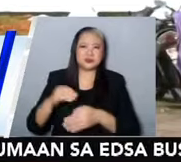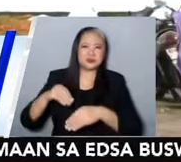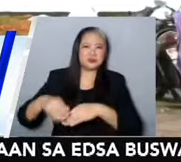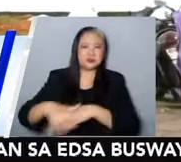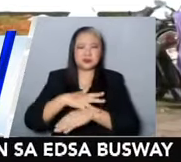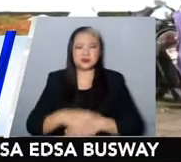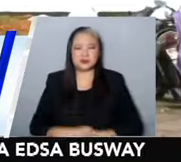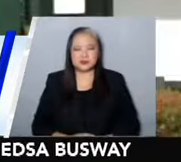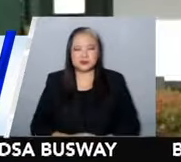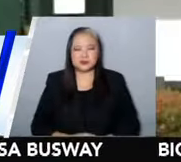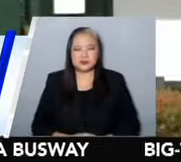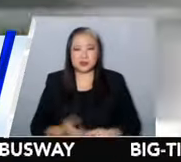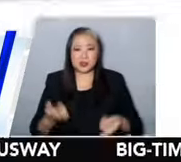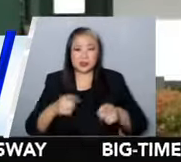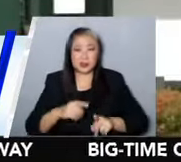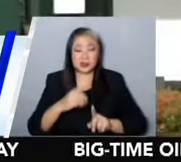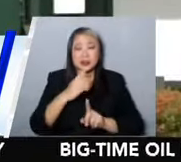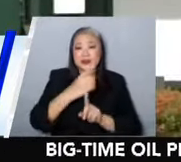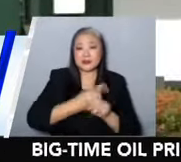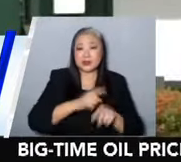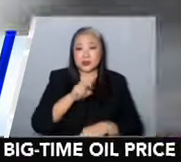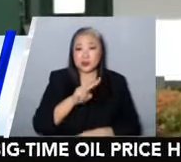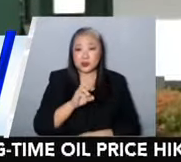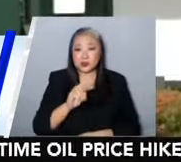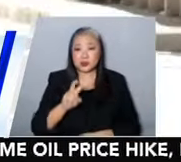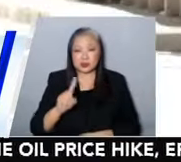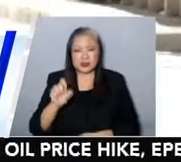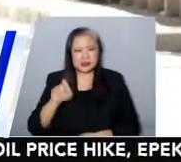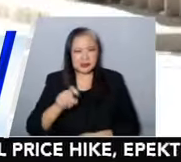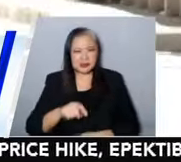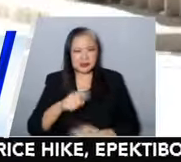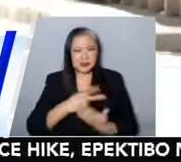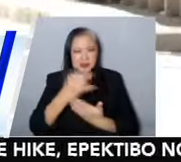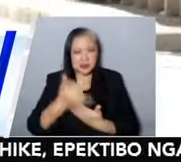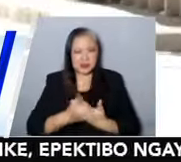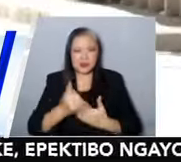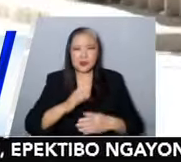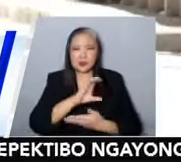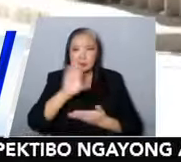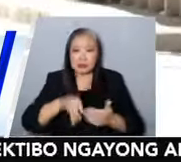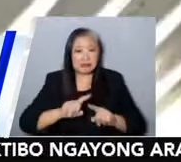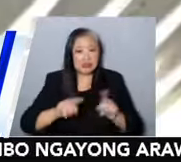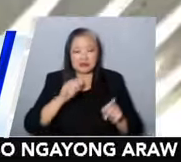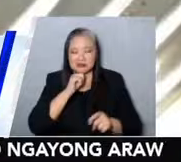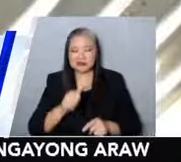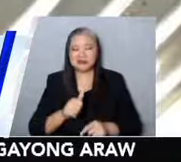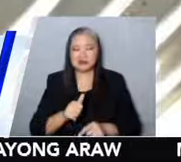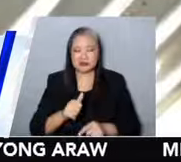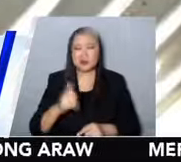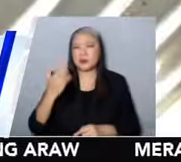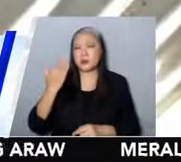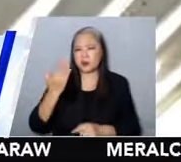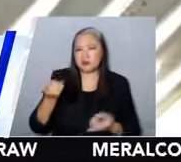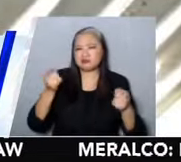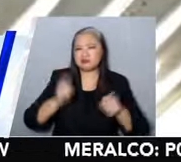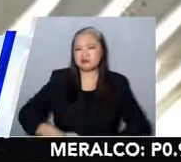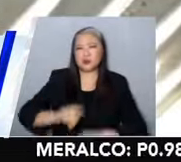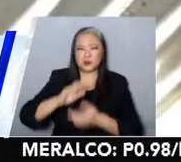pa dapat na kumpleto ng NGCP ang proyekto pero hindi ito umabot dahil sa pandemya at iba pang